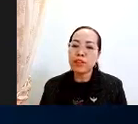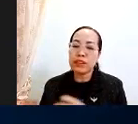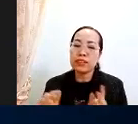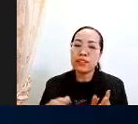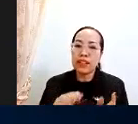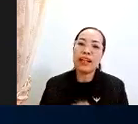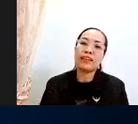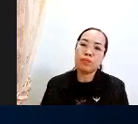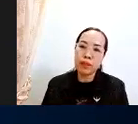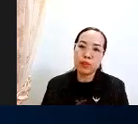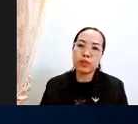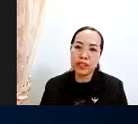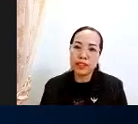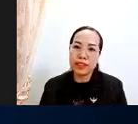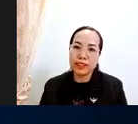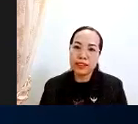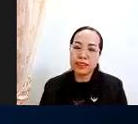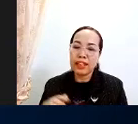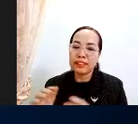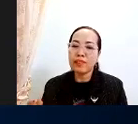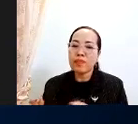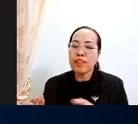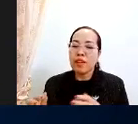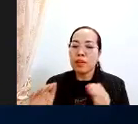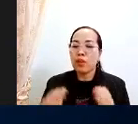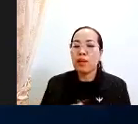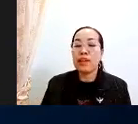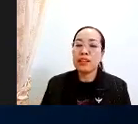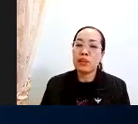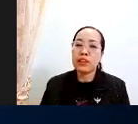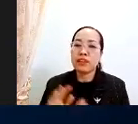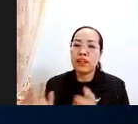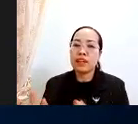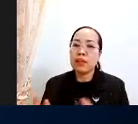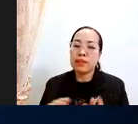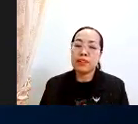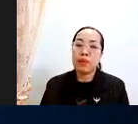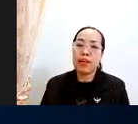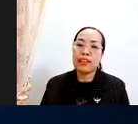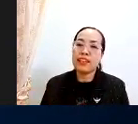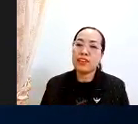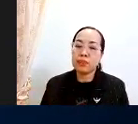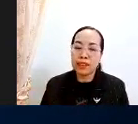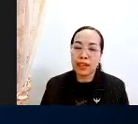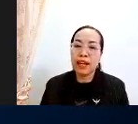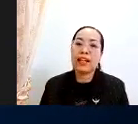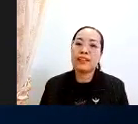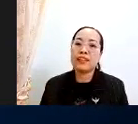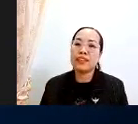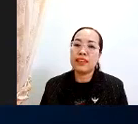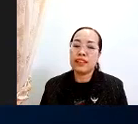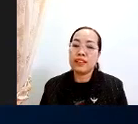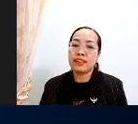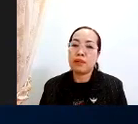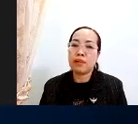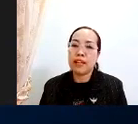giờ đôi dương khát phiệp chục chạy dần chà chẳng vì môn má nên nhóm chưa trời mê tẹt thơ mà đá nên nhóm tay đã khát lưu